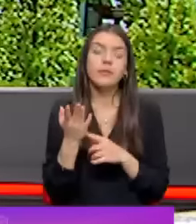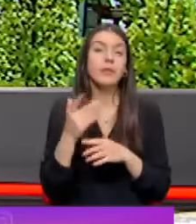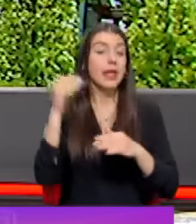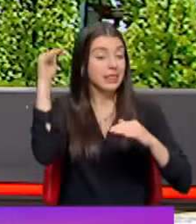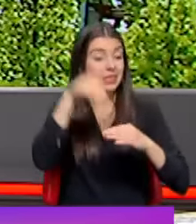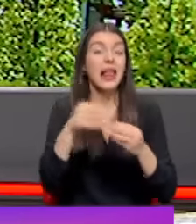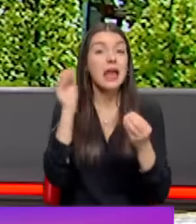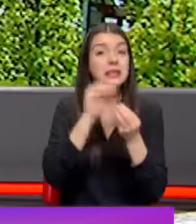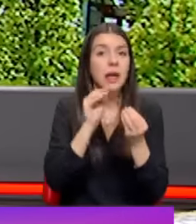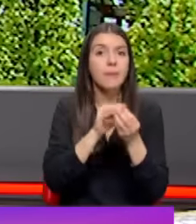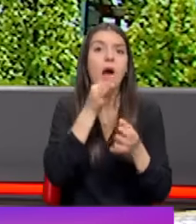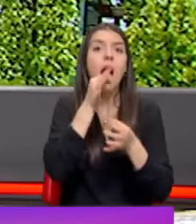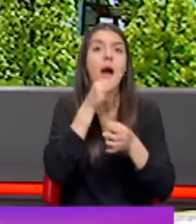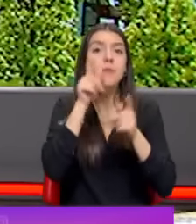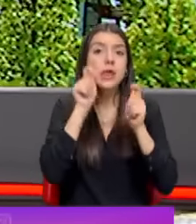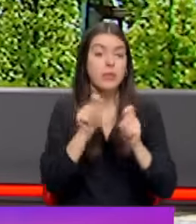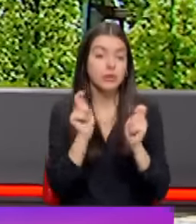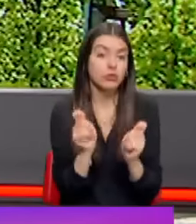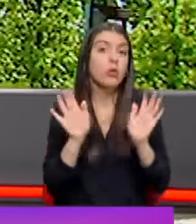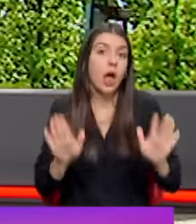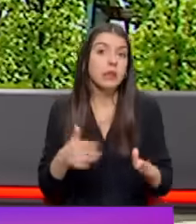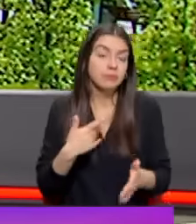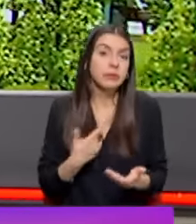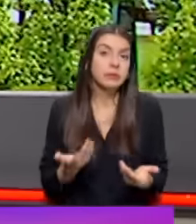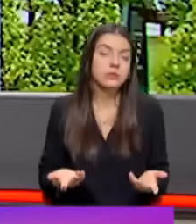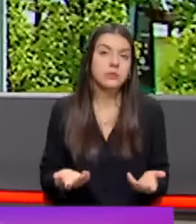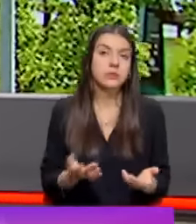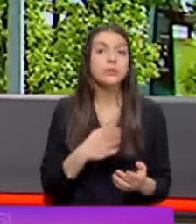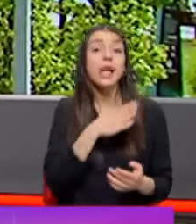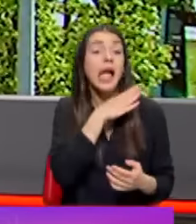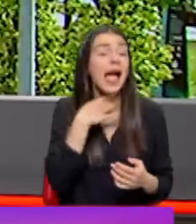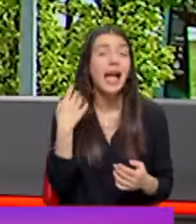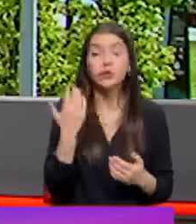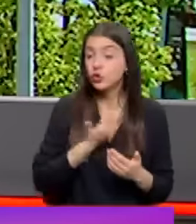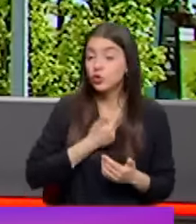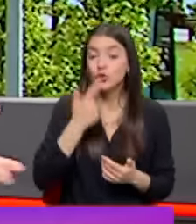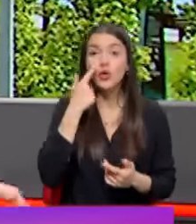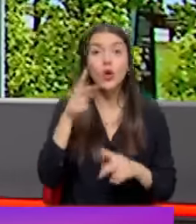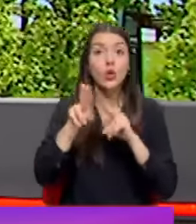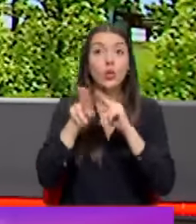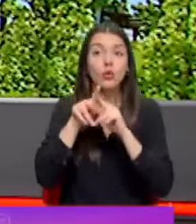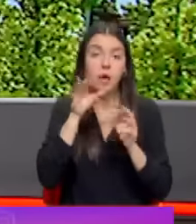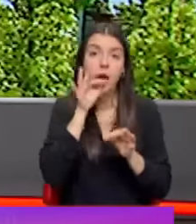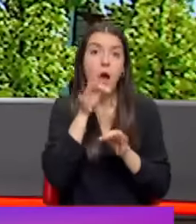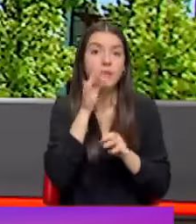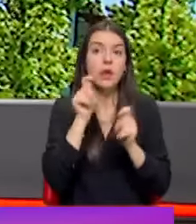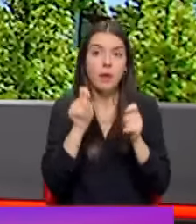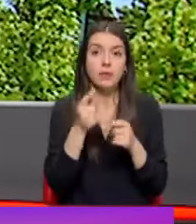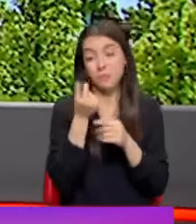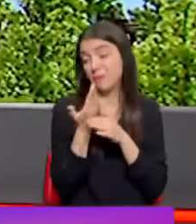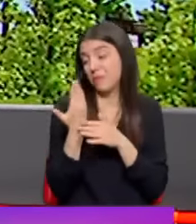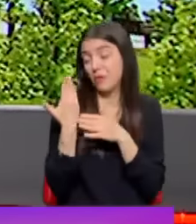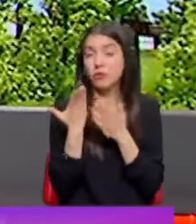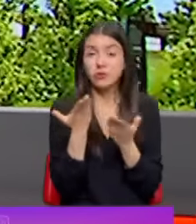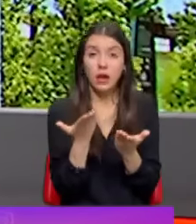gelen zammı da haber yapmak durumunda kaldık mesela biz. Ya da Etüt Kurumu'na gelen zammı da haber yapmak zorunda kaldık daha birkaç gün